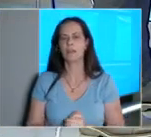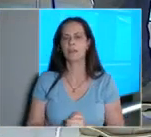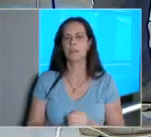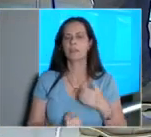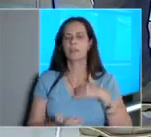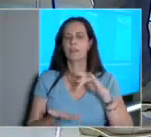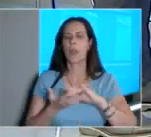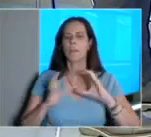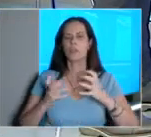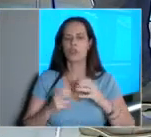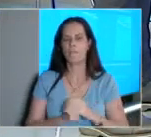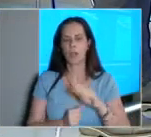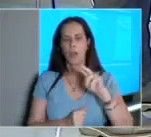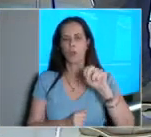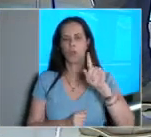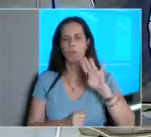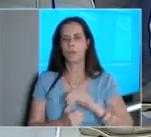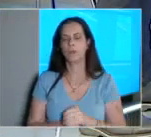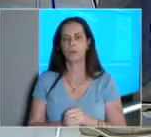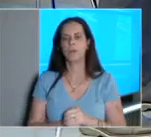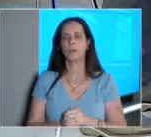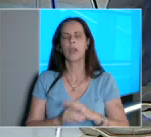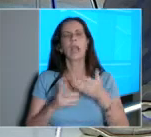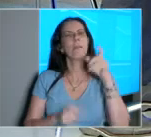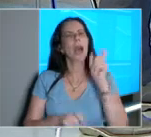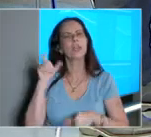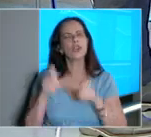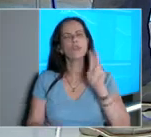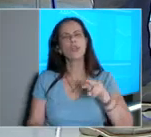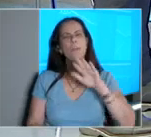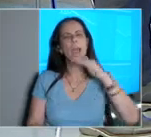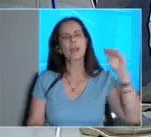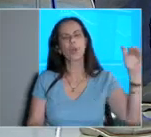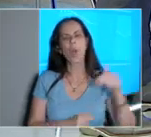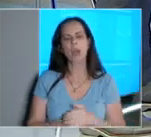אני גר במושב נוב. במושב נוב. תגיד, וכמה היום תושבים בכלל יש ברמת הגולן?